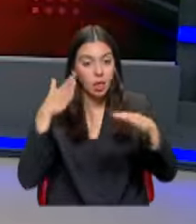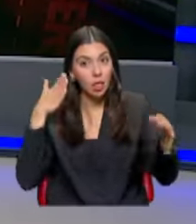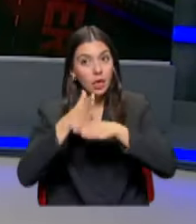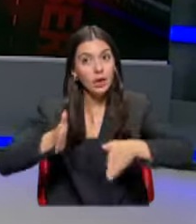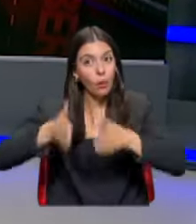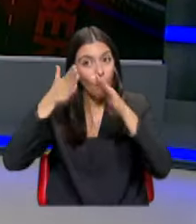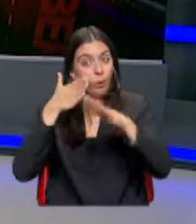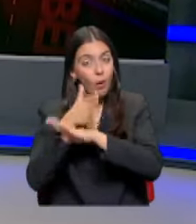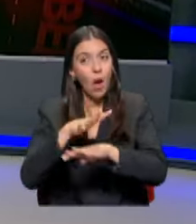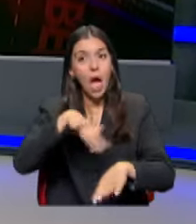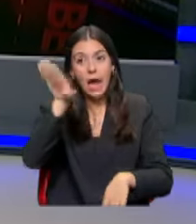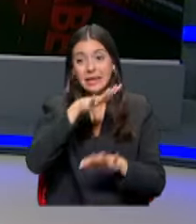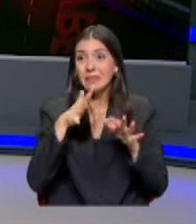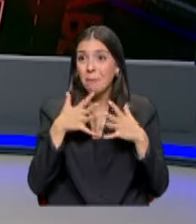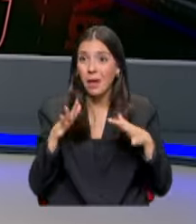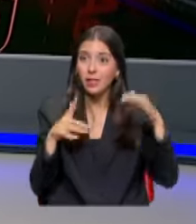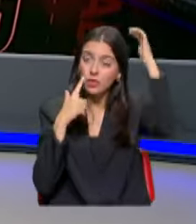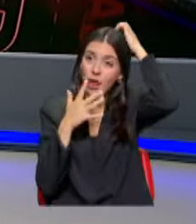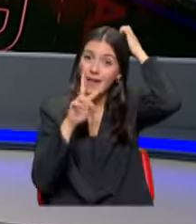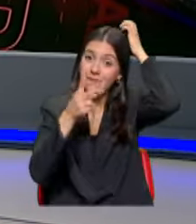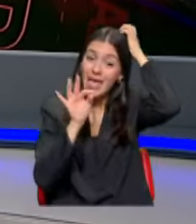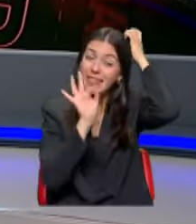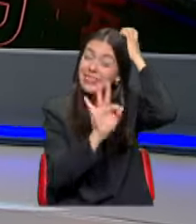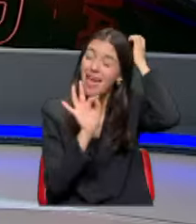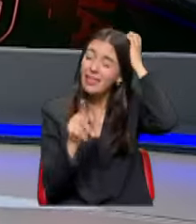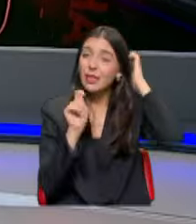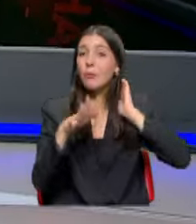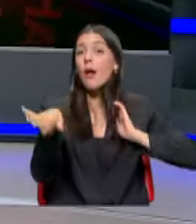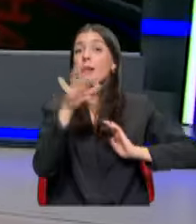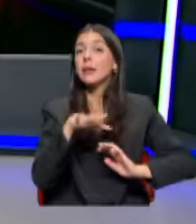giriyor. Herkes panik içinde ve tehdit ediyor herkesi.